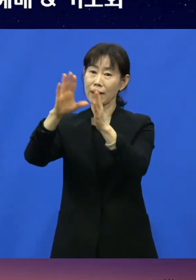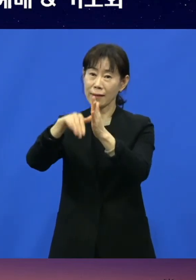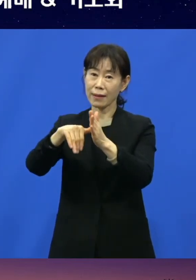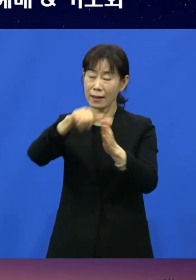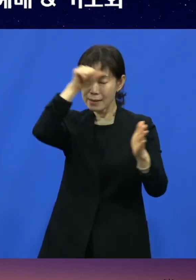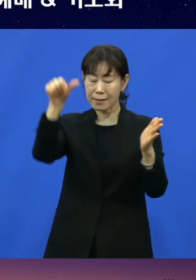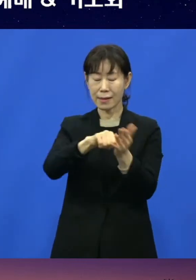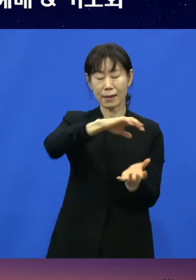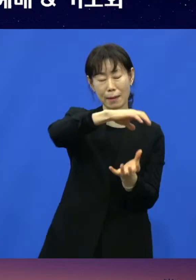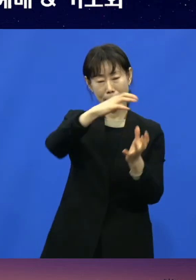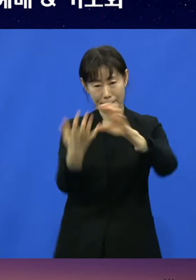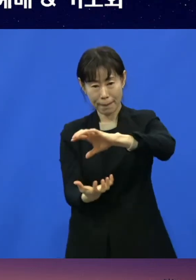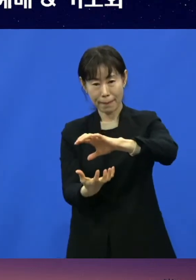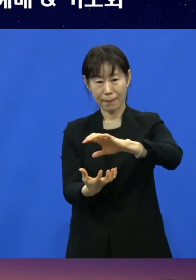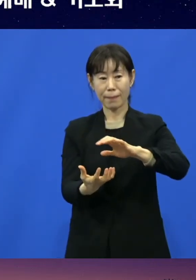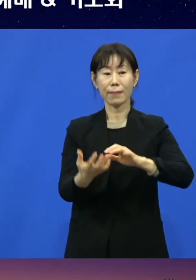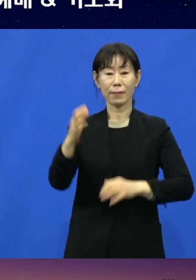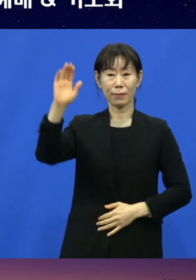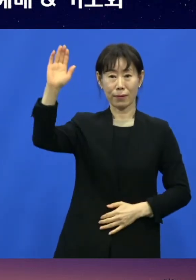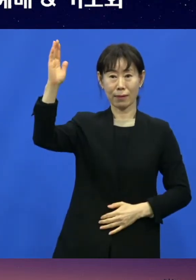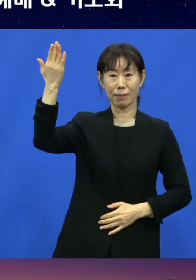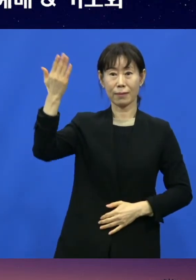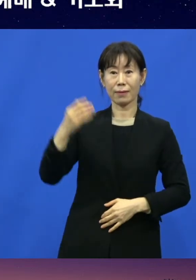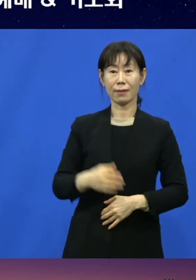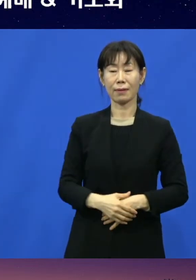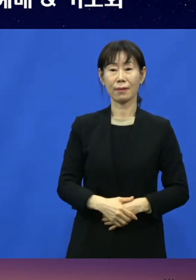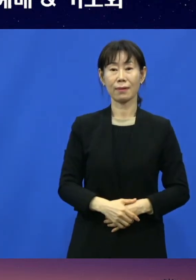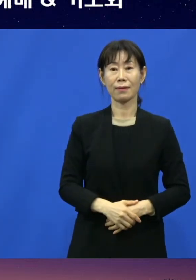우리가 영원에 대해서 눈이 열리게 되니까.